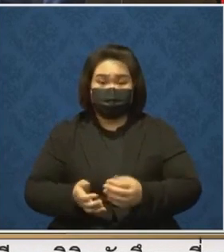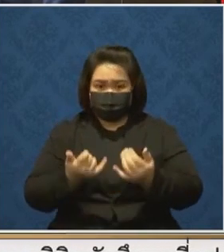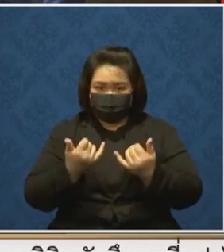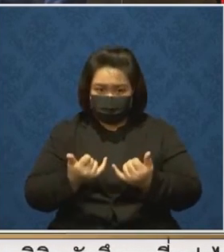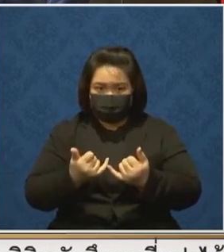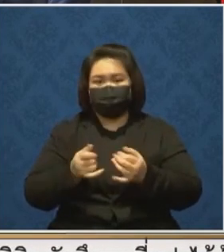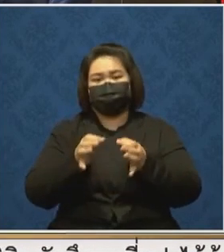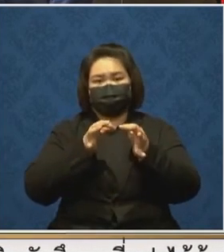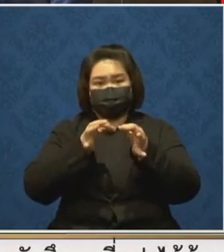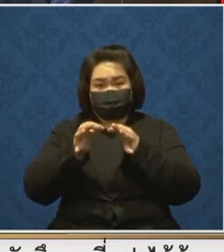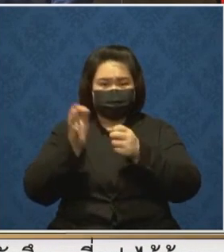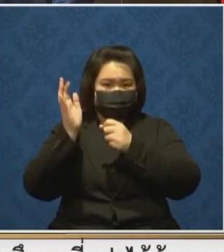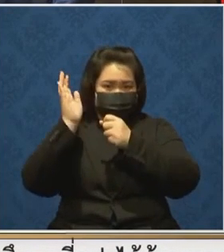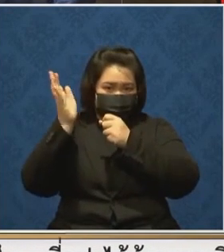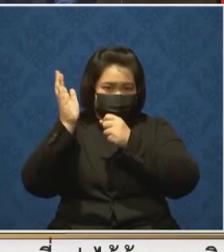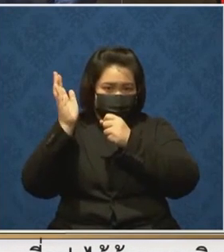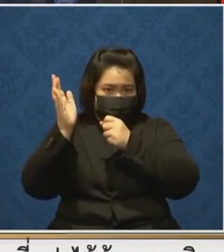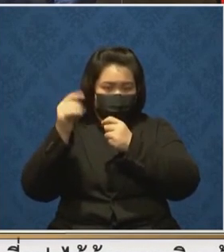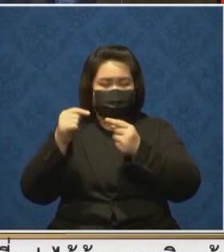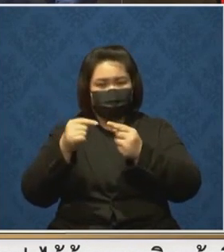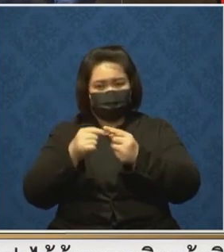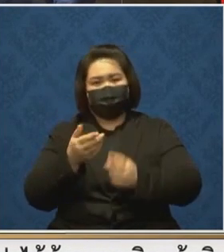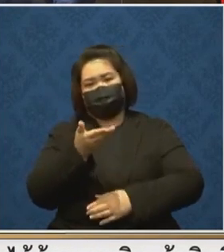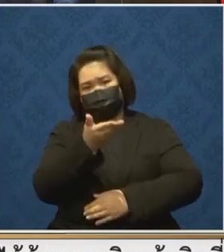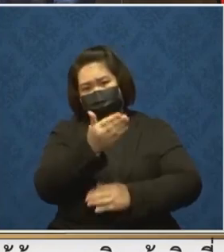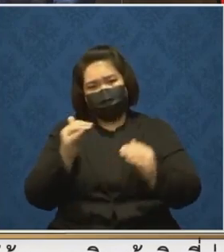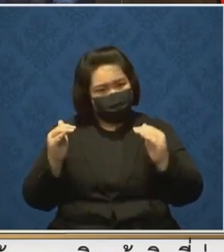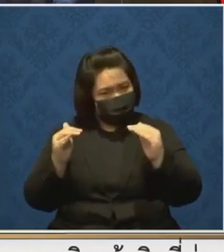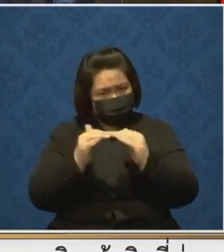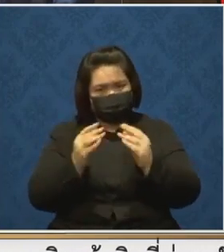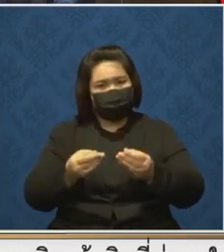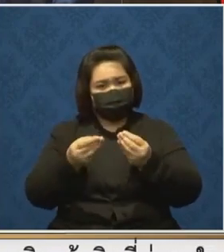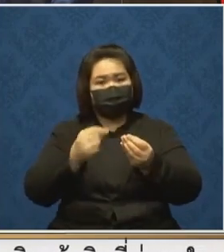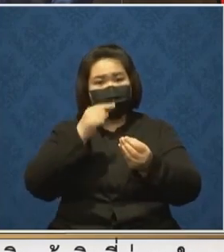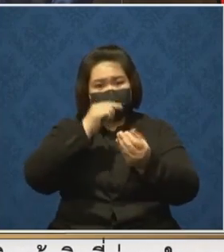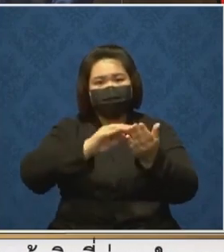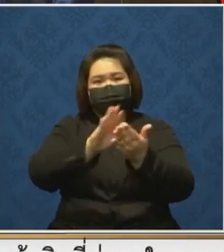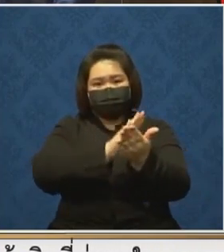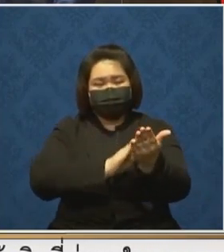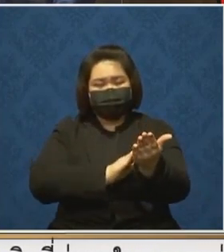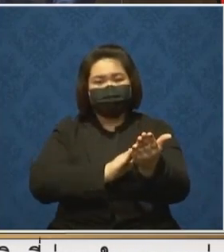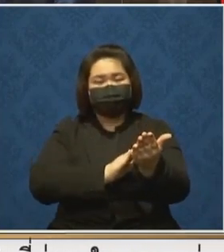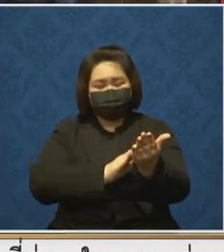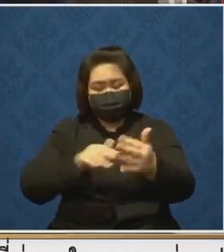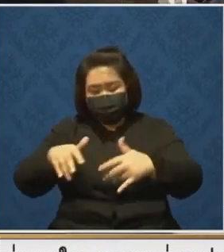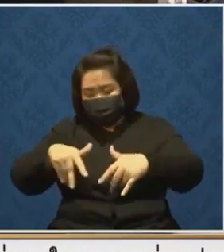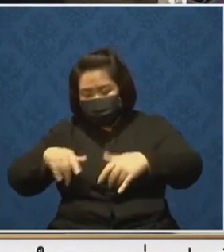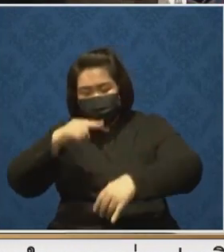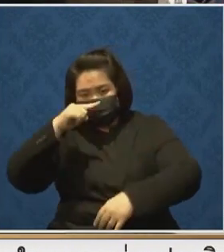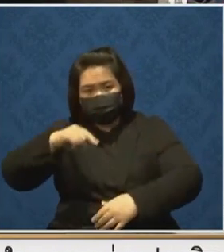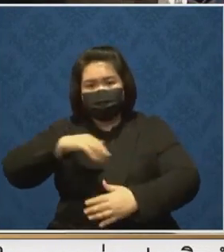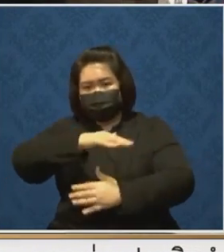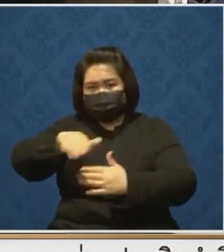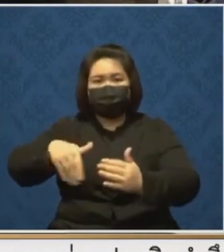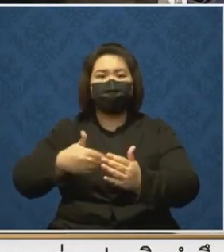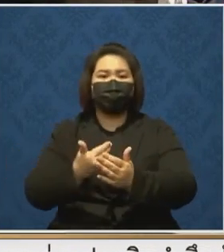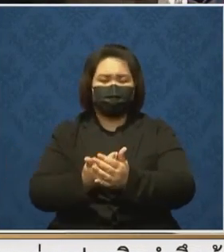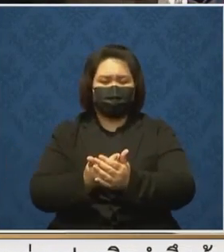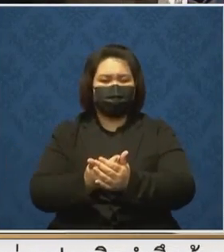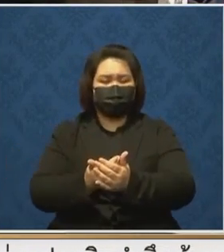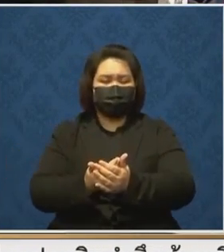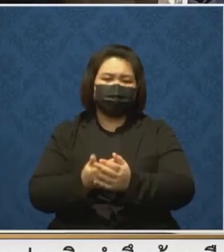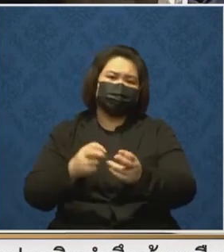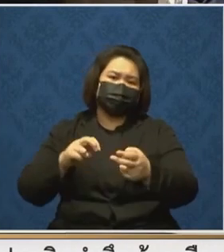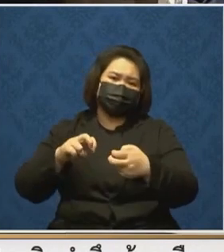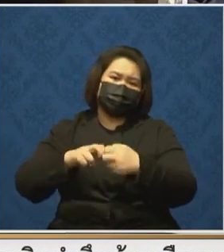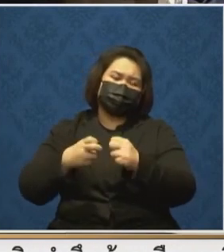ทุกคนที่กลายเป็จำ